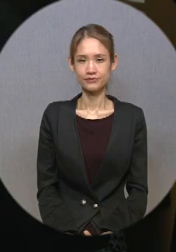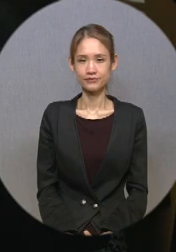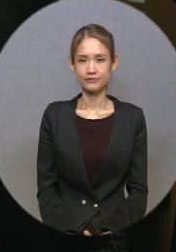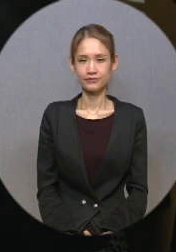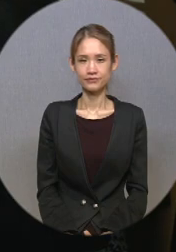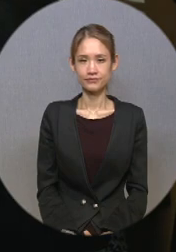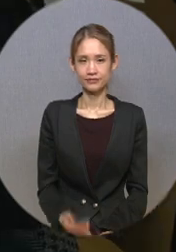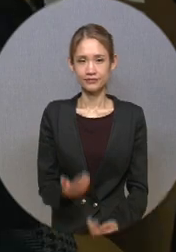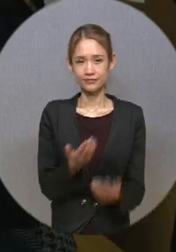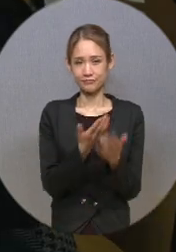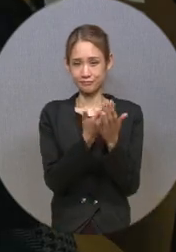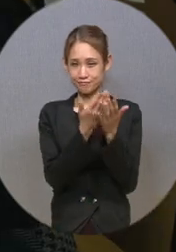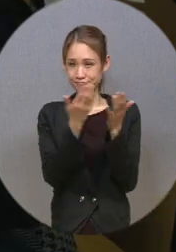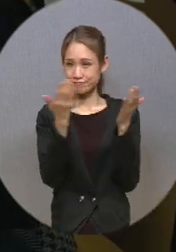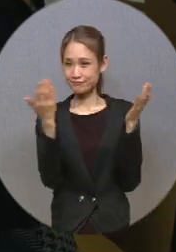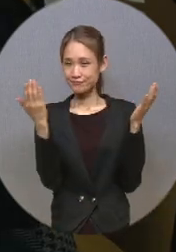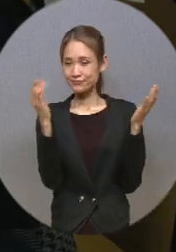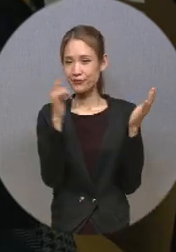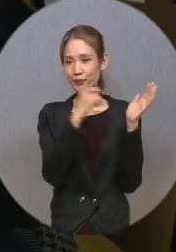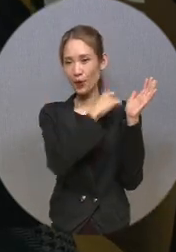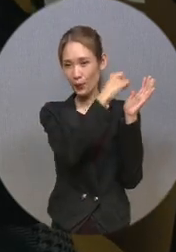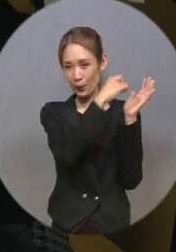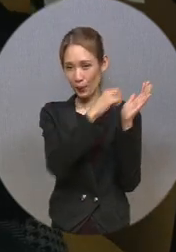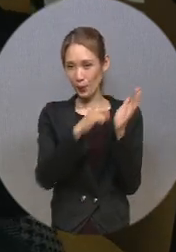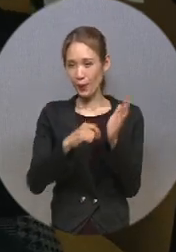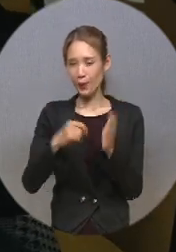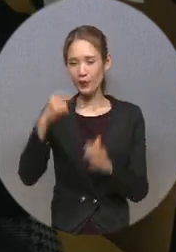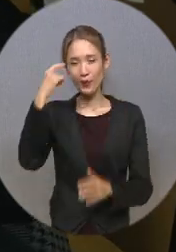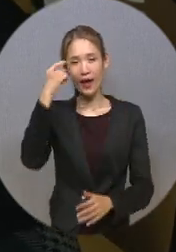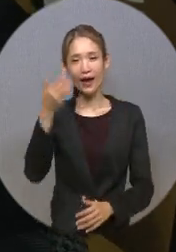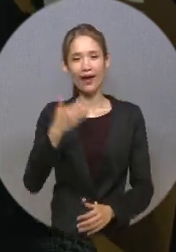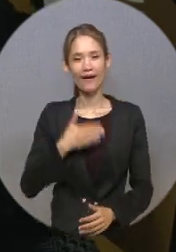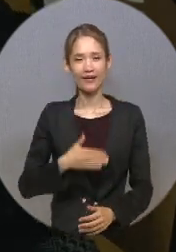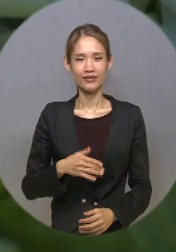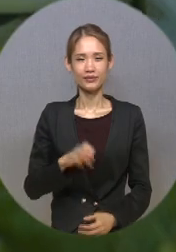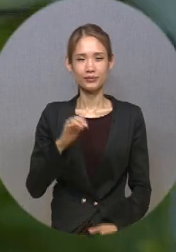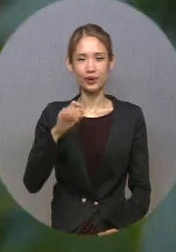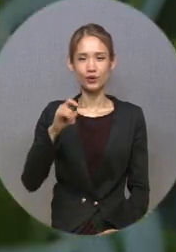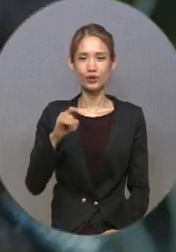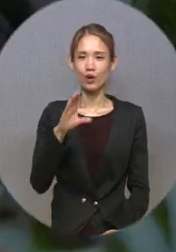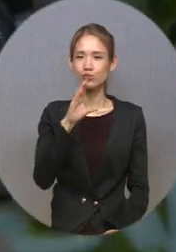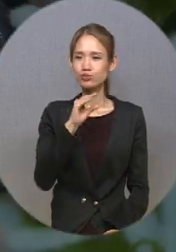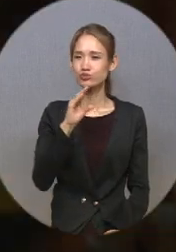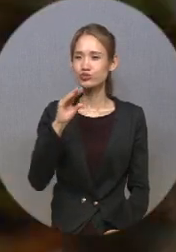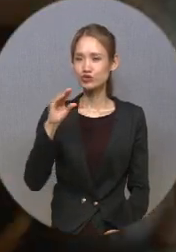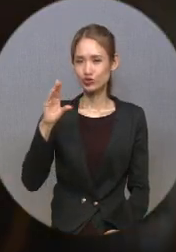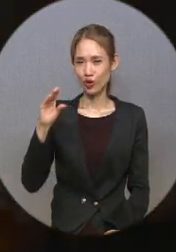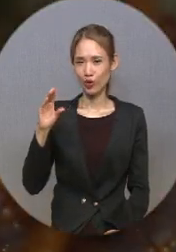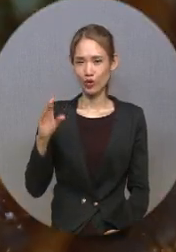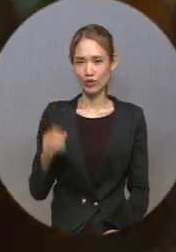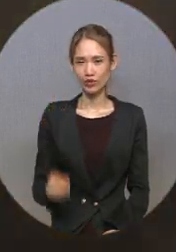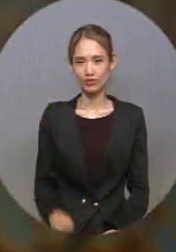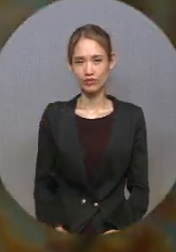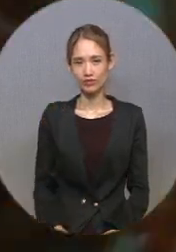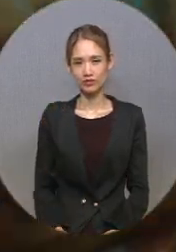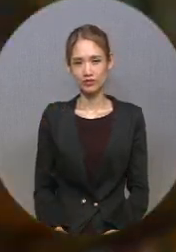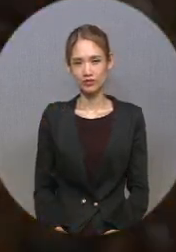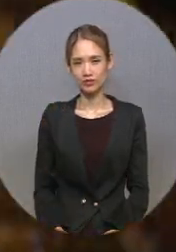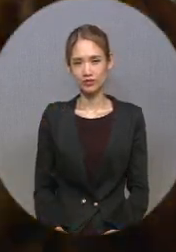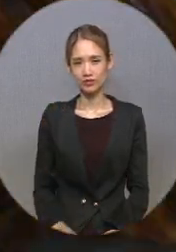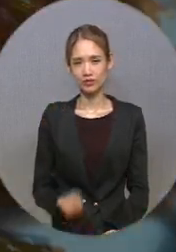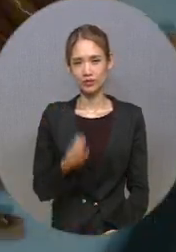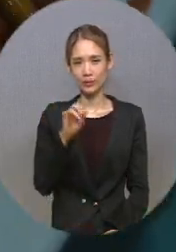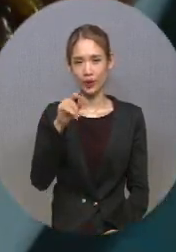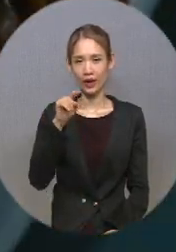이분들이 왜 이렇게 싸이를 남긴 줄 알겠어요. 그리고 이 멸치 엄청 부드럽다. 맞아요. 나 방금 나 멸치 하나